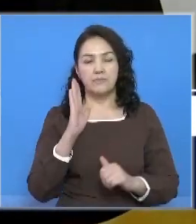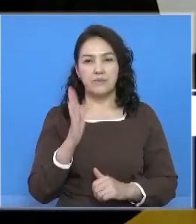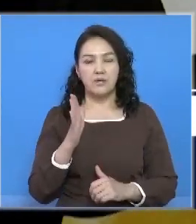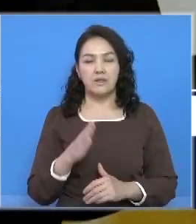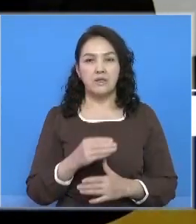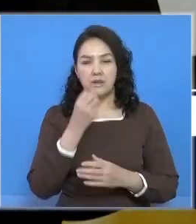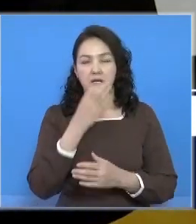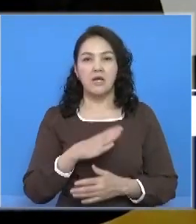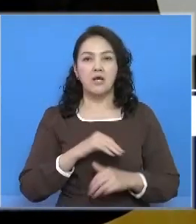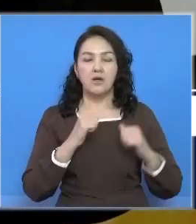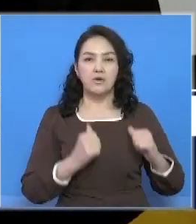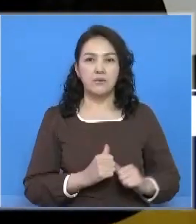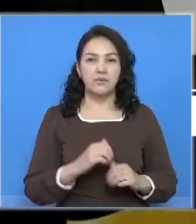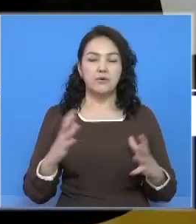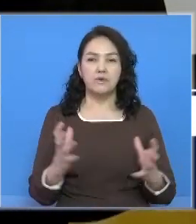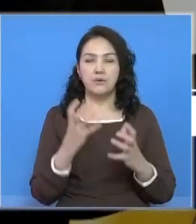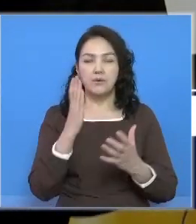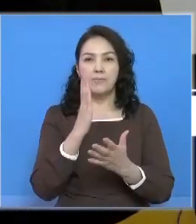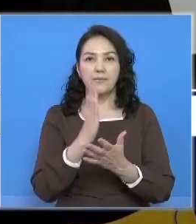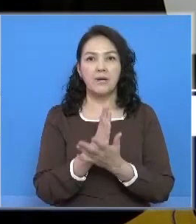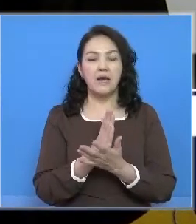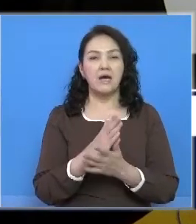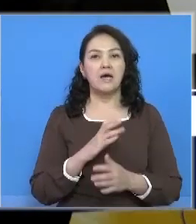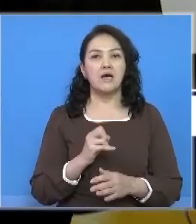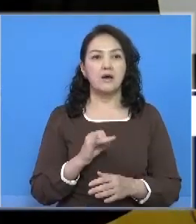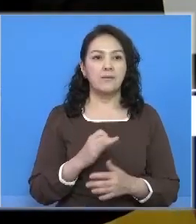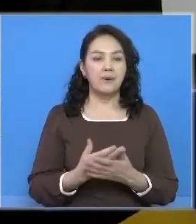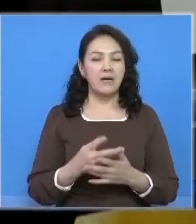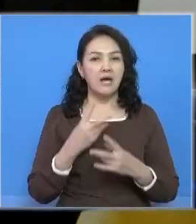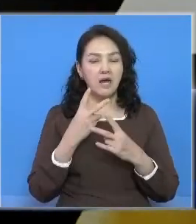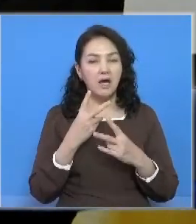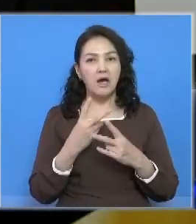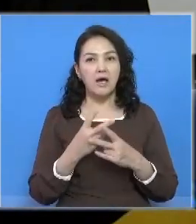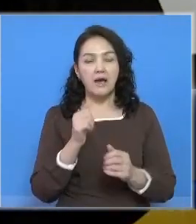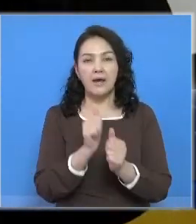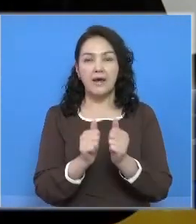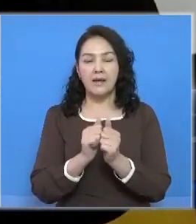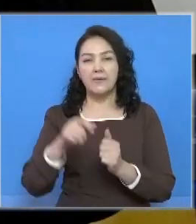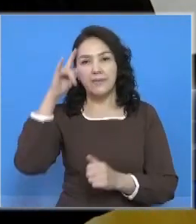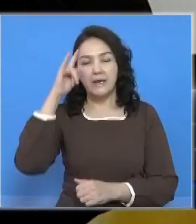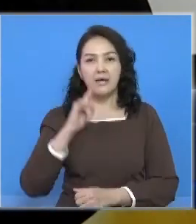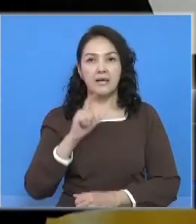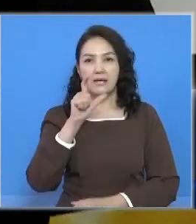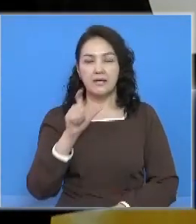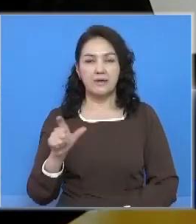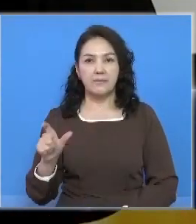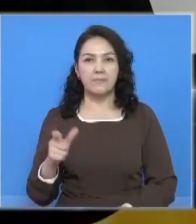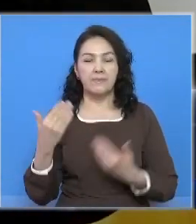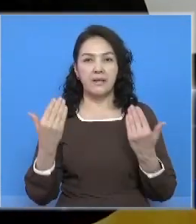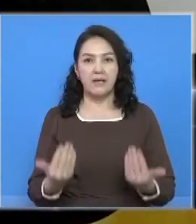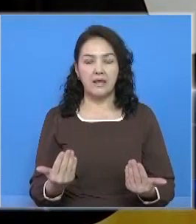ойлаған, жүректе жылдығы бар, жылалыққа бір лебі байласқа тарата білетін әрбір қазақтың баласына қадір